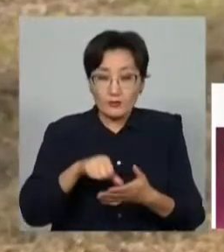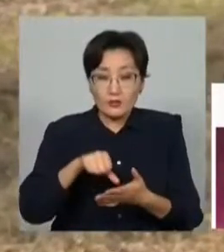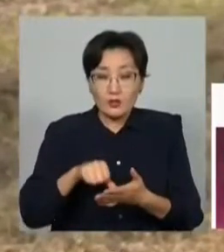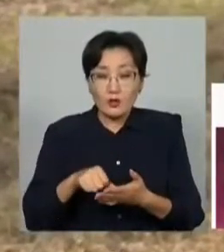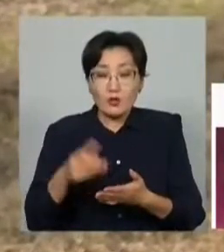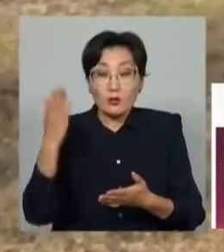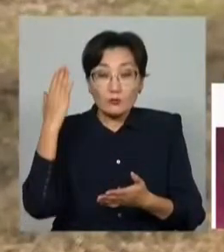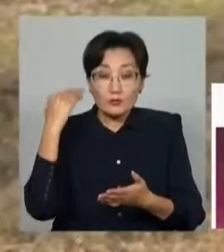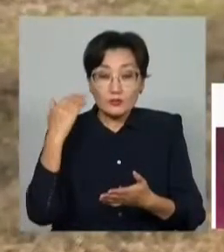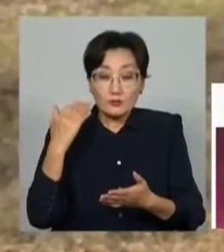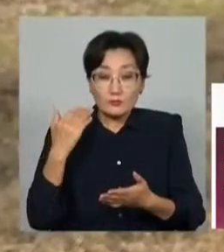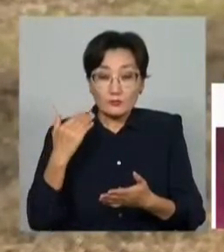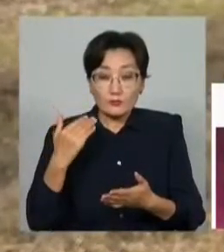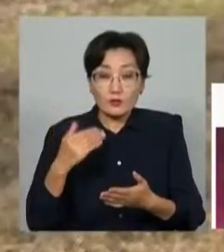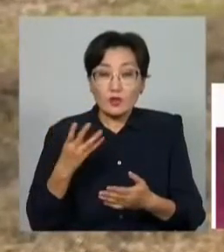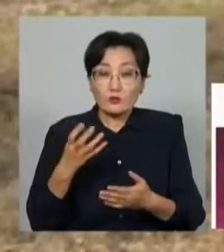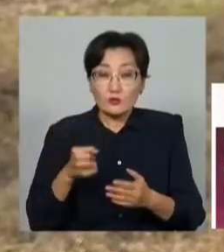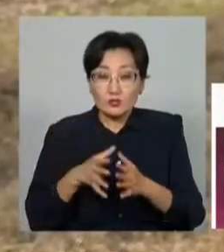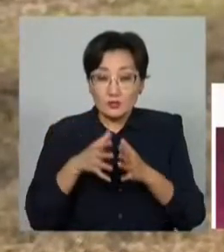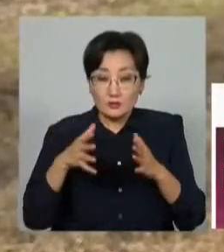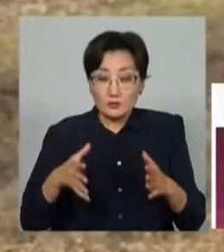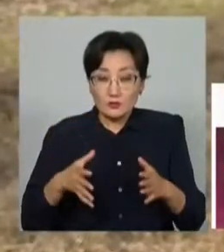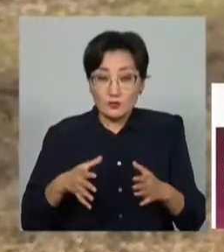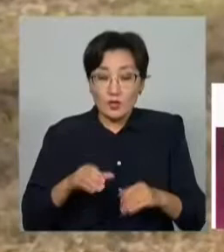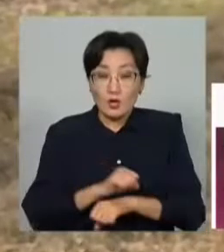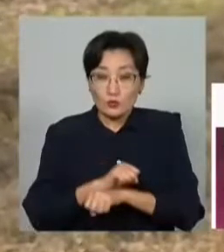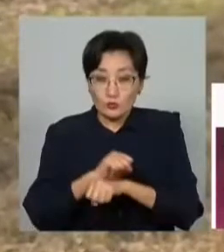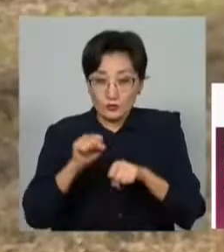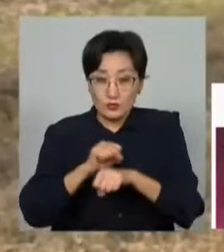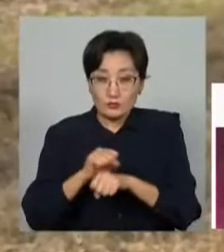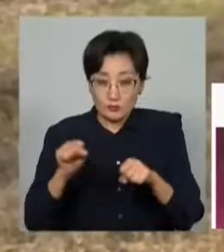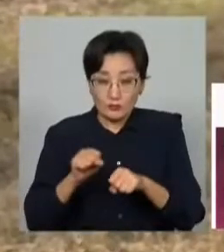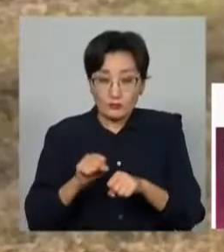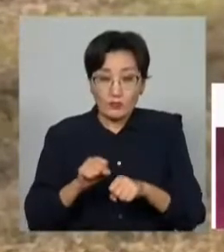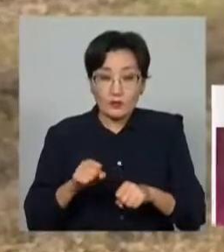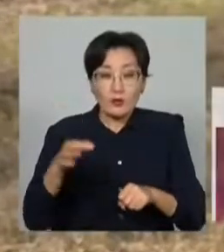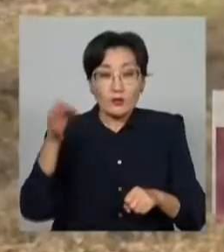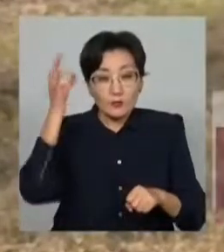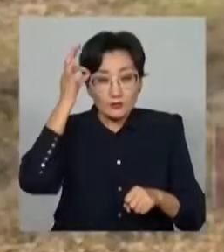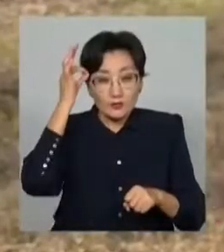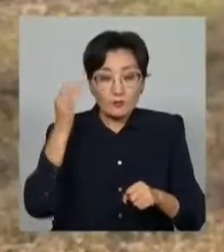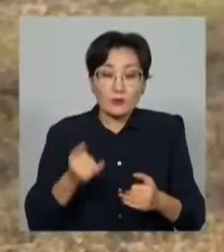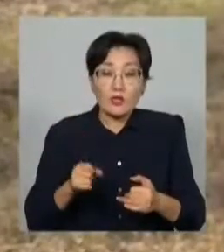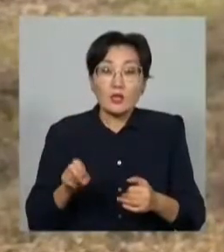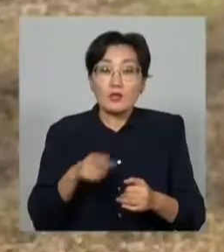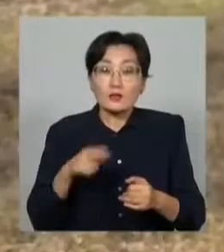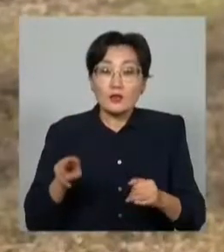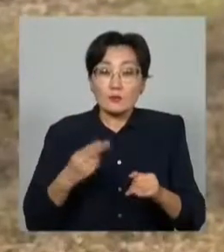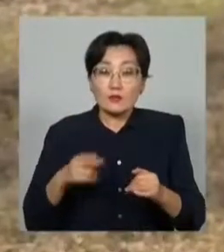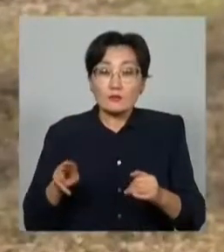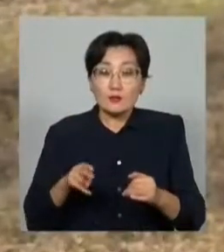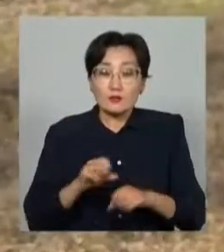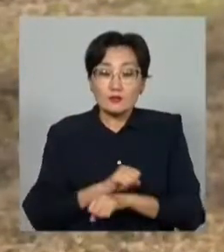өткен басынан өткен 400-ден астам көтерілісі есімізге түседі. Ал 90 көтерілісі